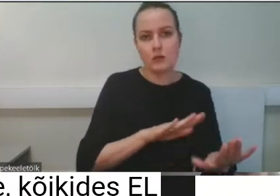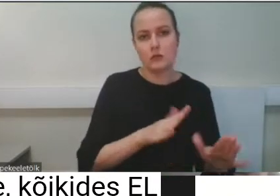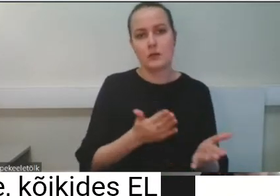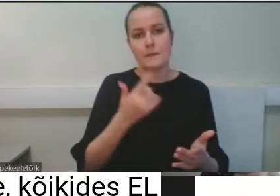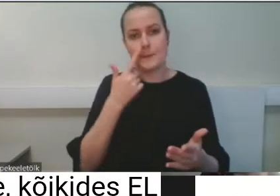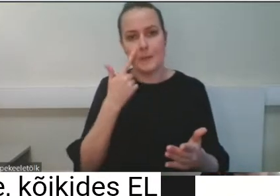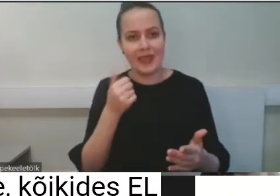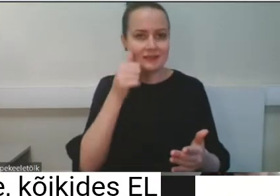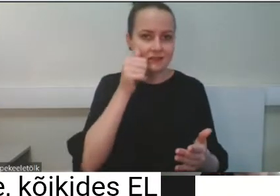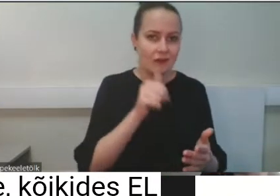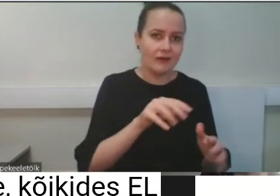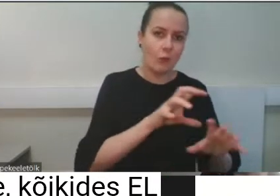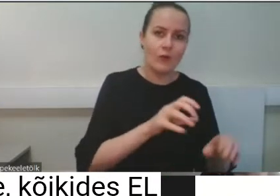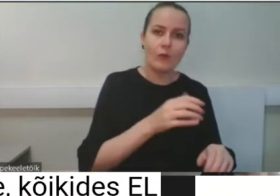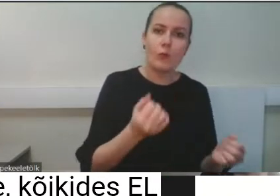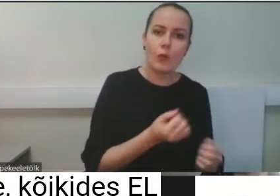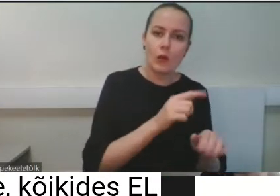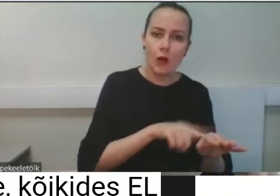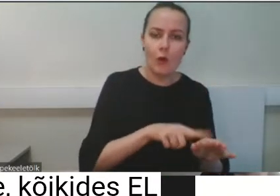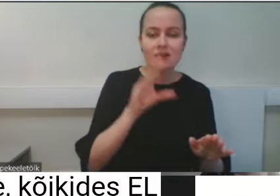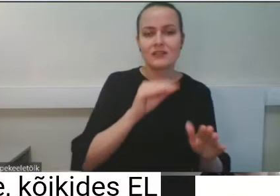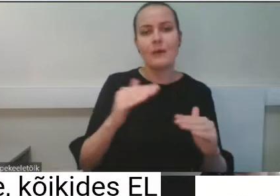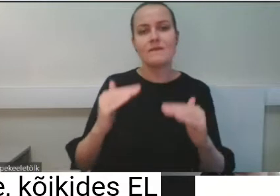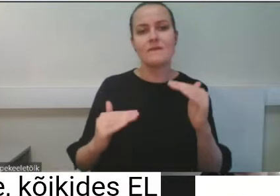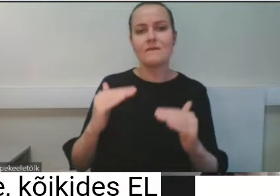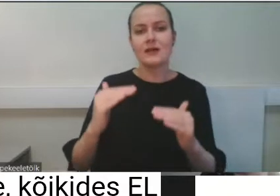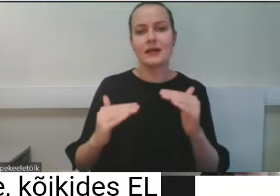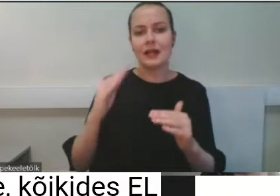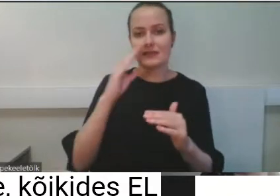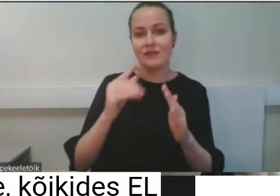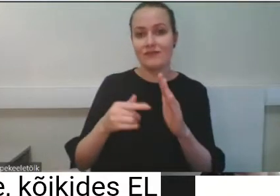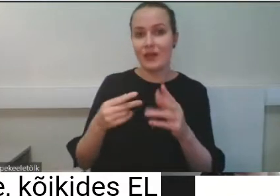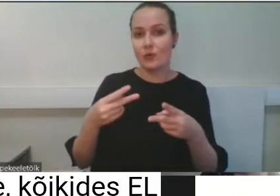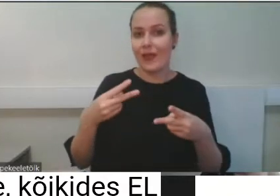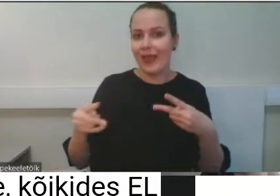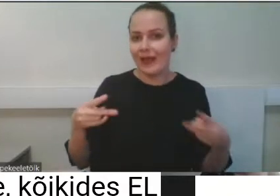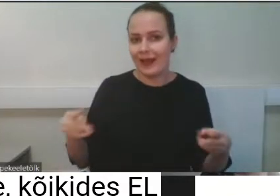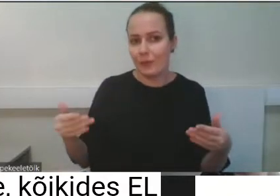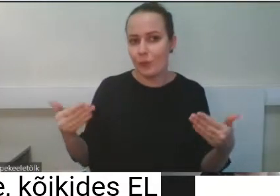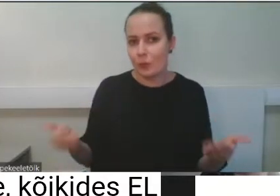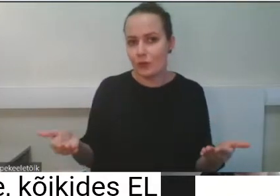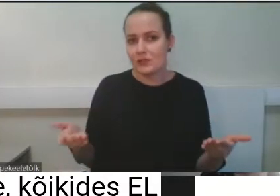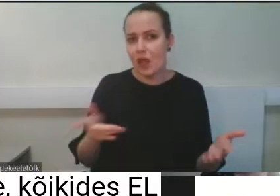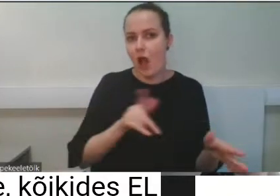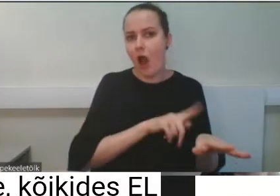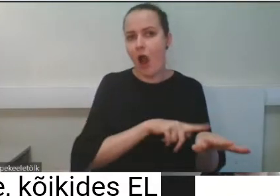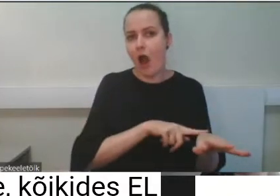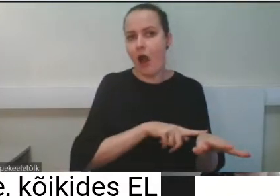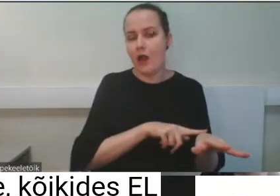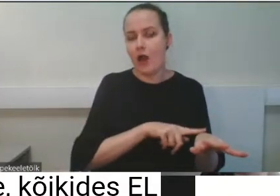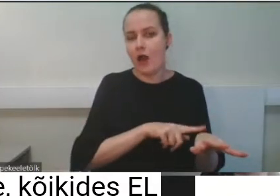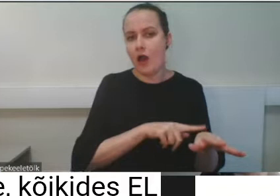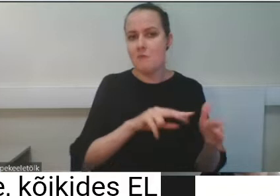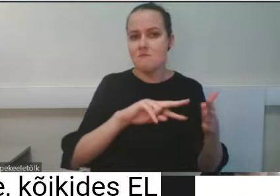siis tööd, mille eest saadakse tasu, kui palju tehakse majapidamistöid, kui palju jääb aega vabale ajale ja